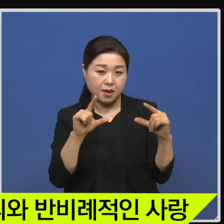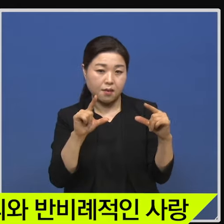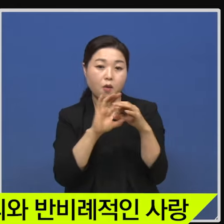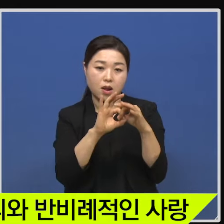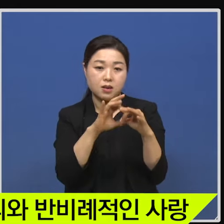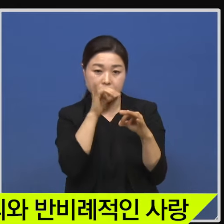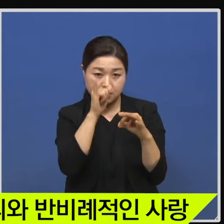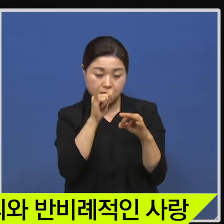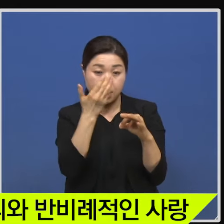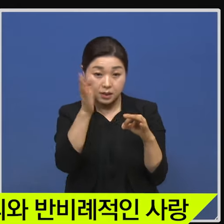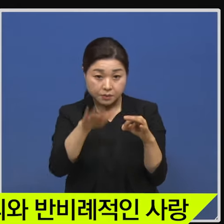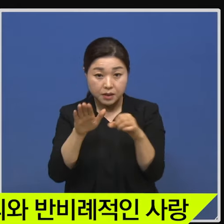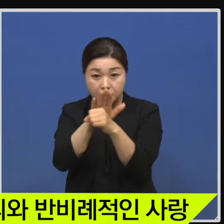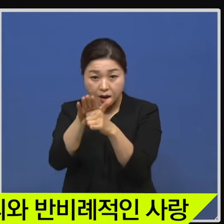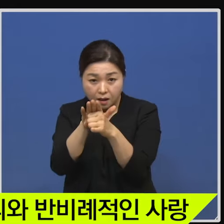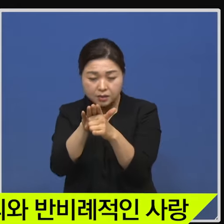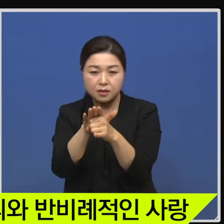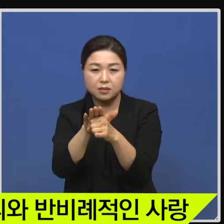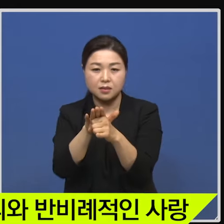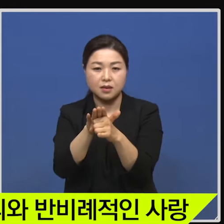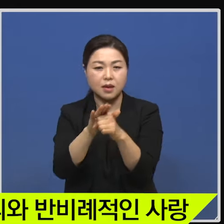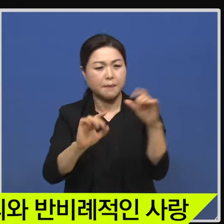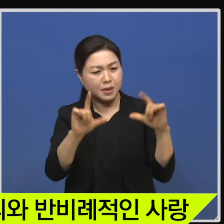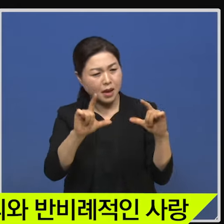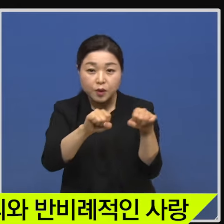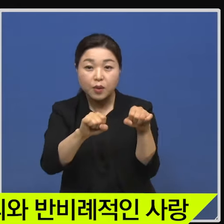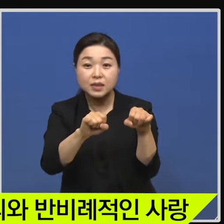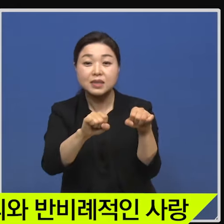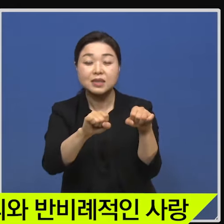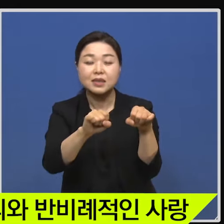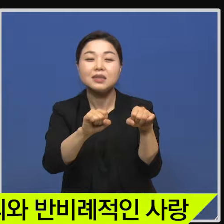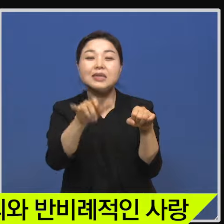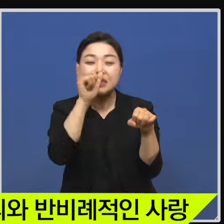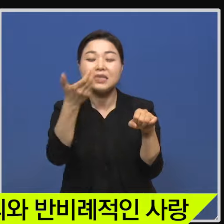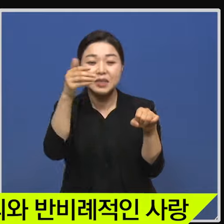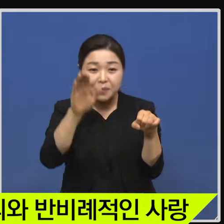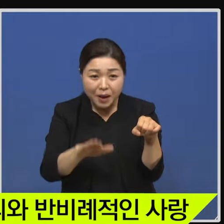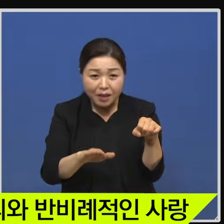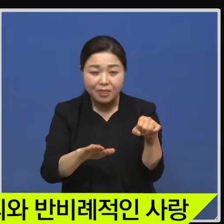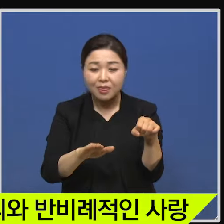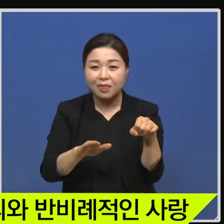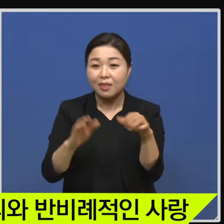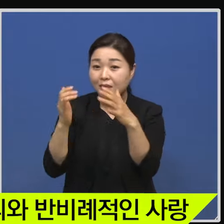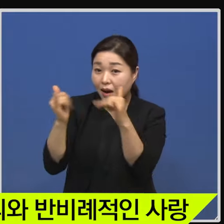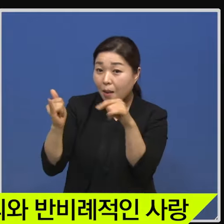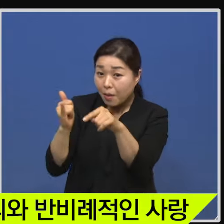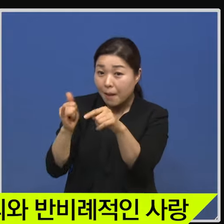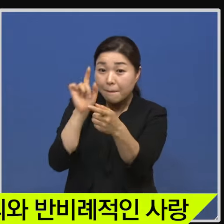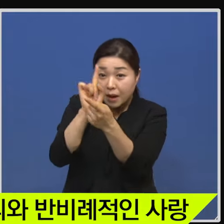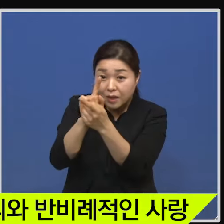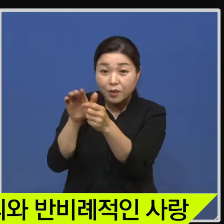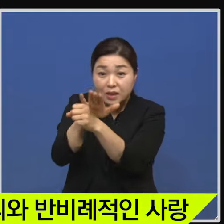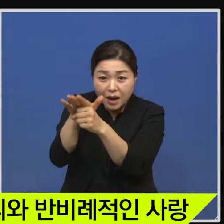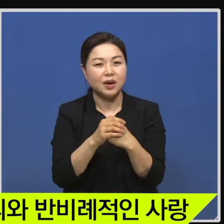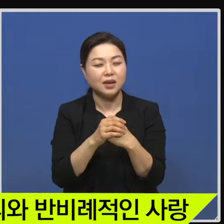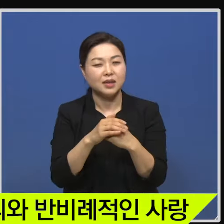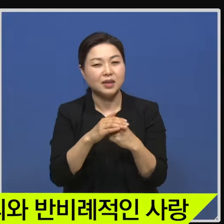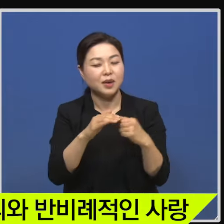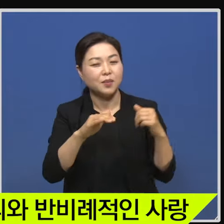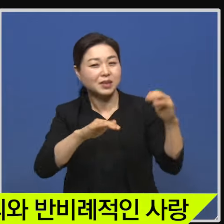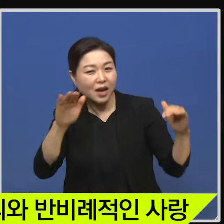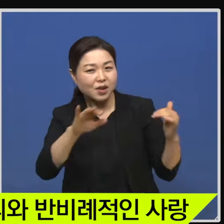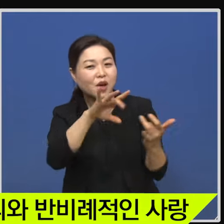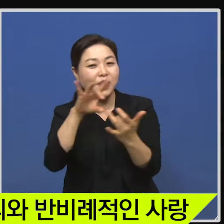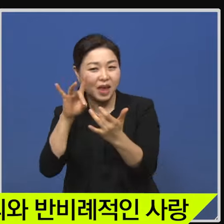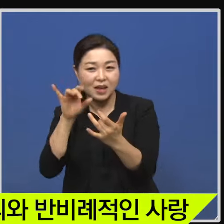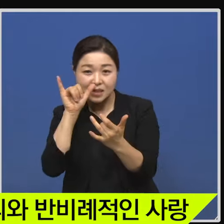사실 사랑은 매우 불비례하죠. 누군가를 사랑하는 것, 누군가를 만나는 것은 매우 매우 차별적이라는 것이고, 진정한